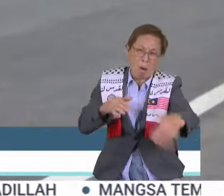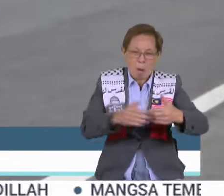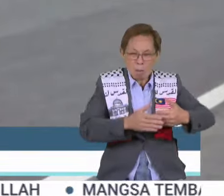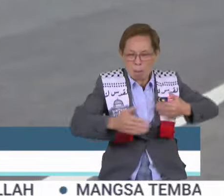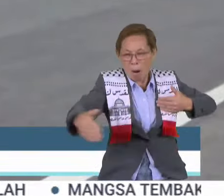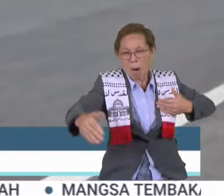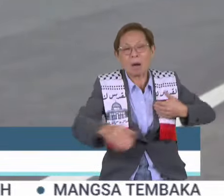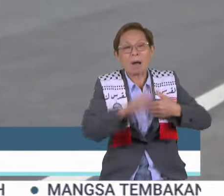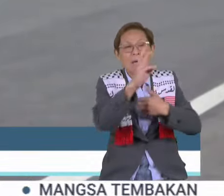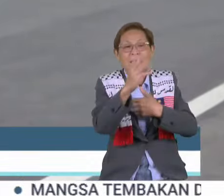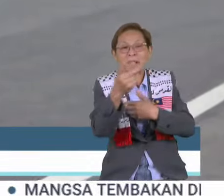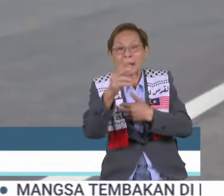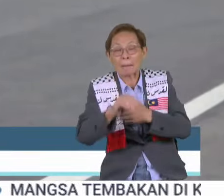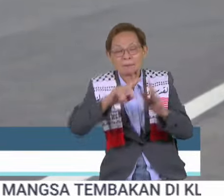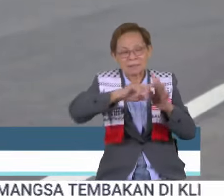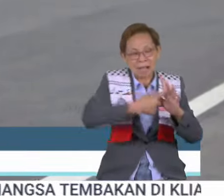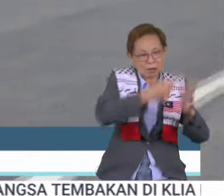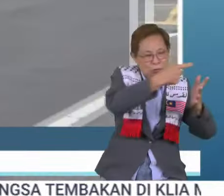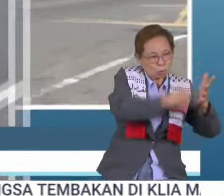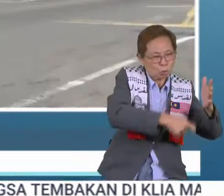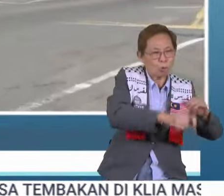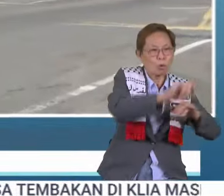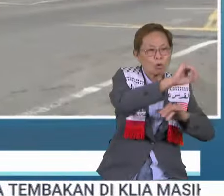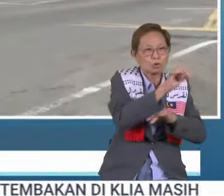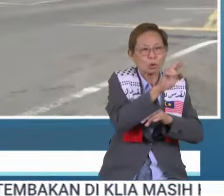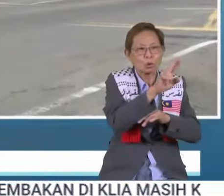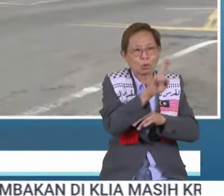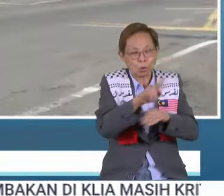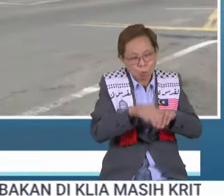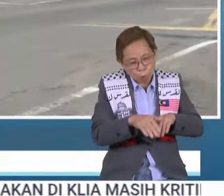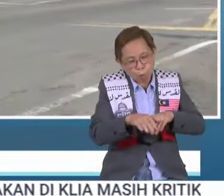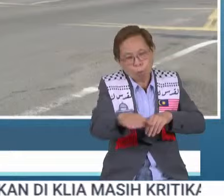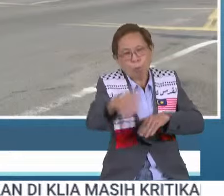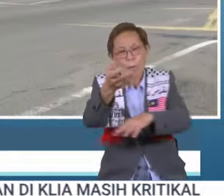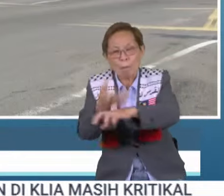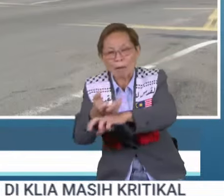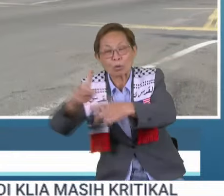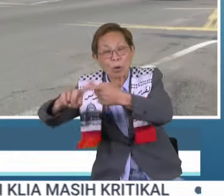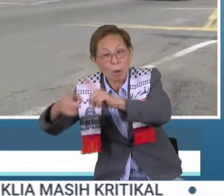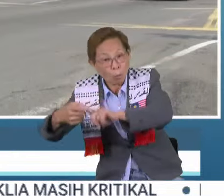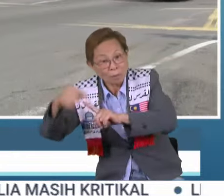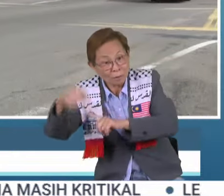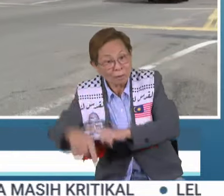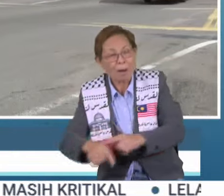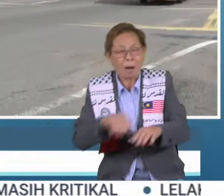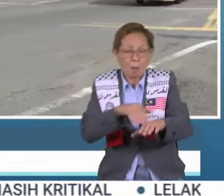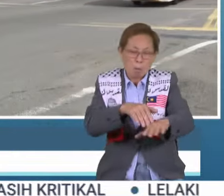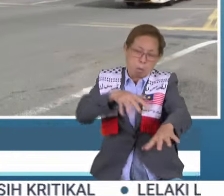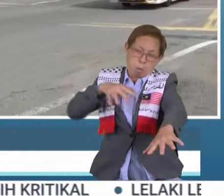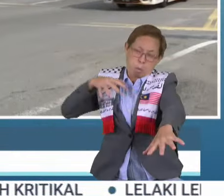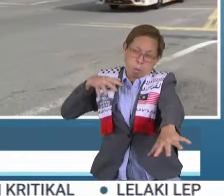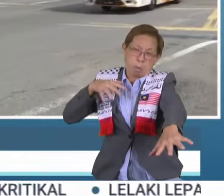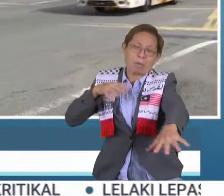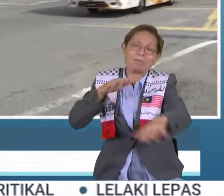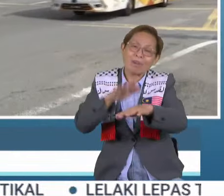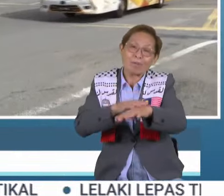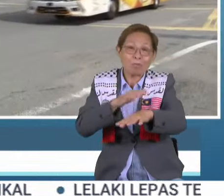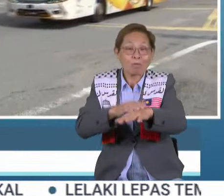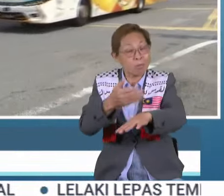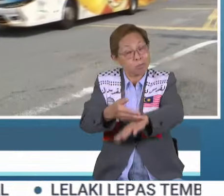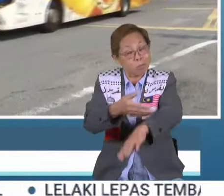sepanjang hampir 6 km bermula dari Tol Juru ke Batu Kawan. Bagaimanapun kesesakan tersebut beransur